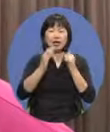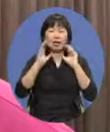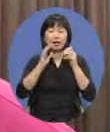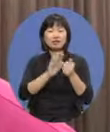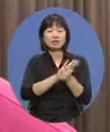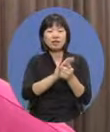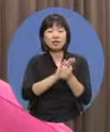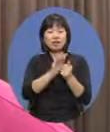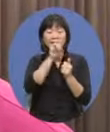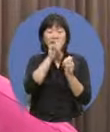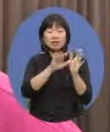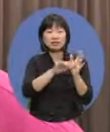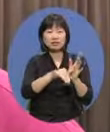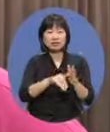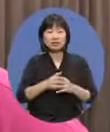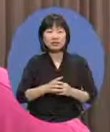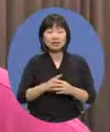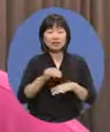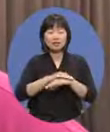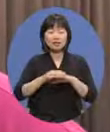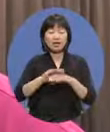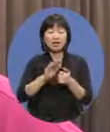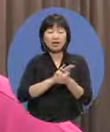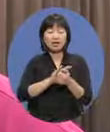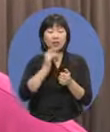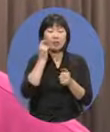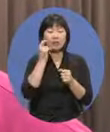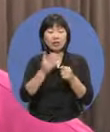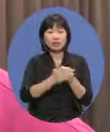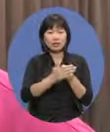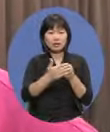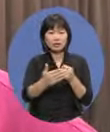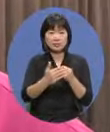때 제대로 못 다룬다고